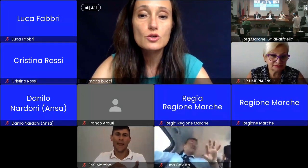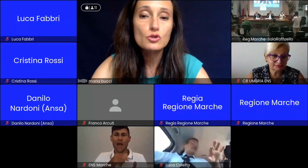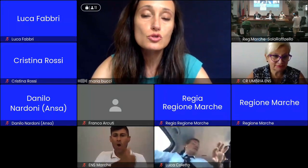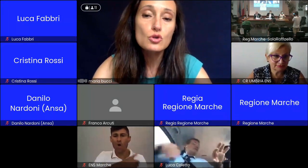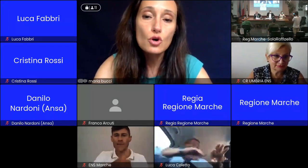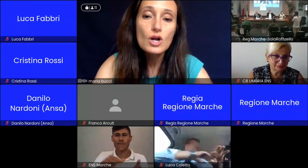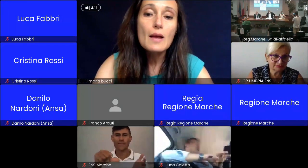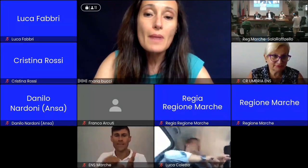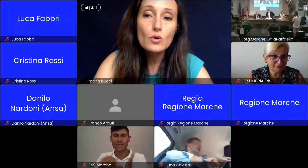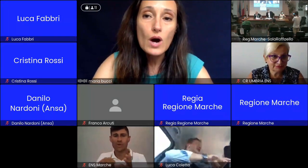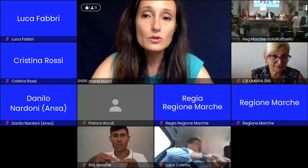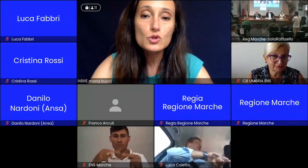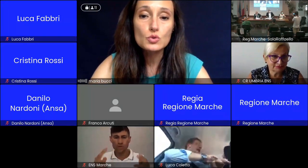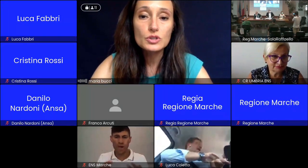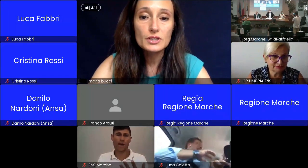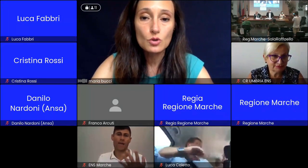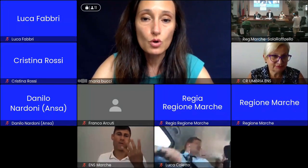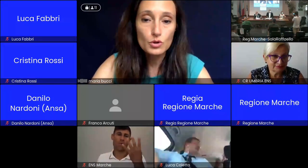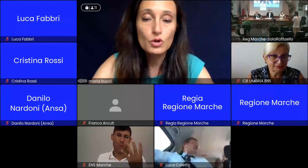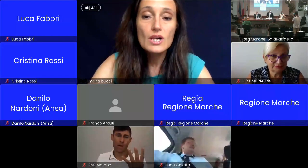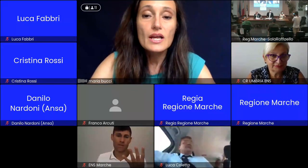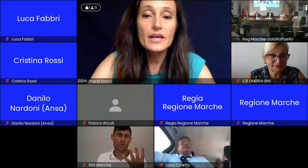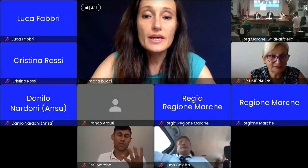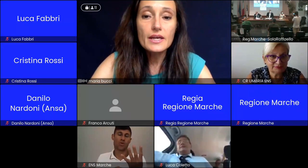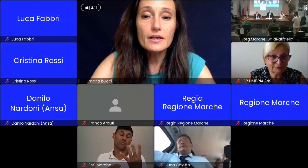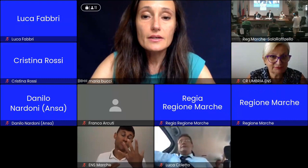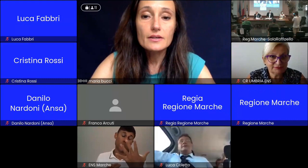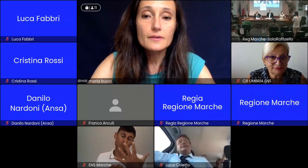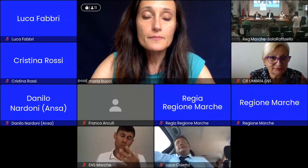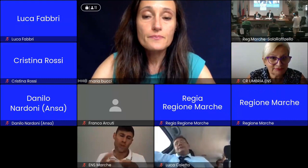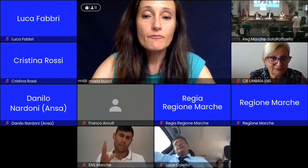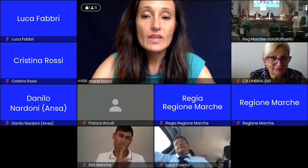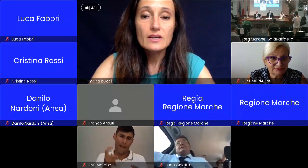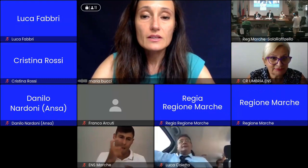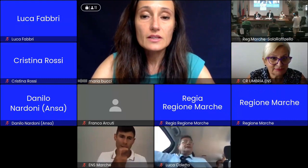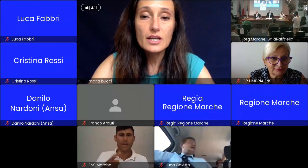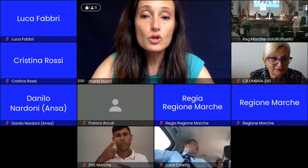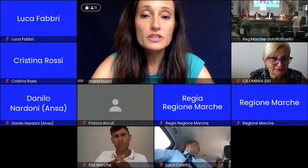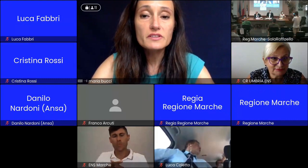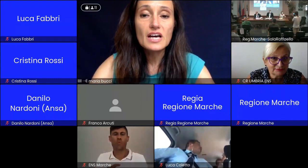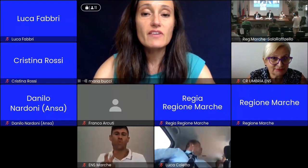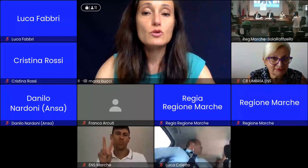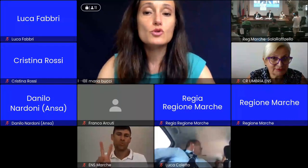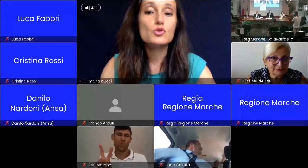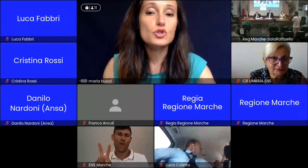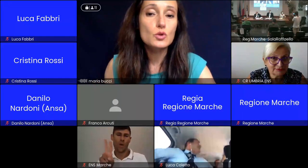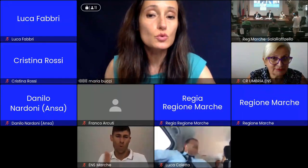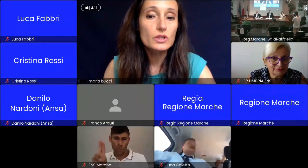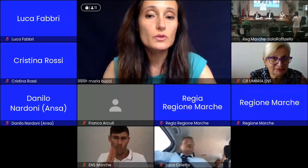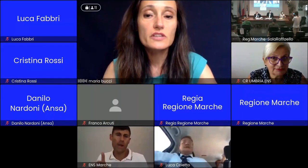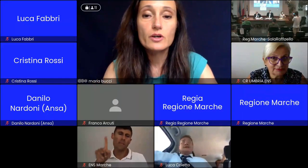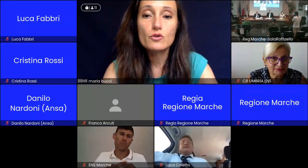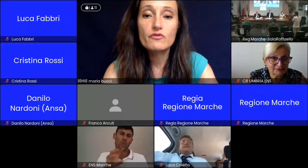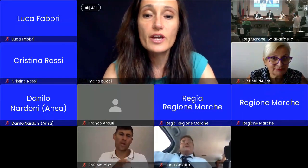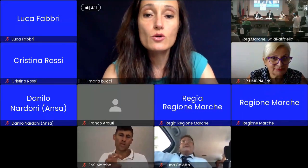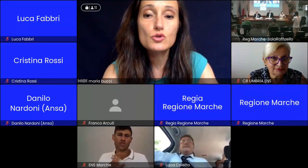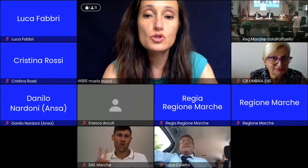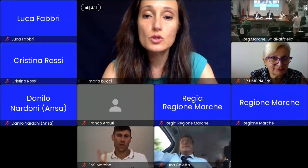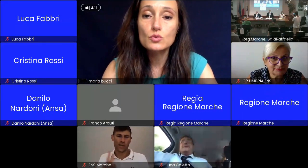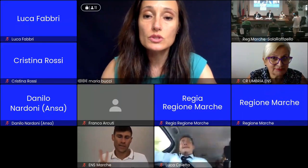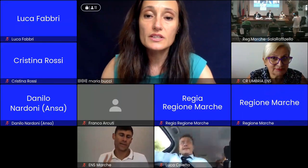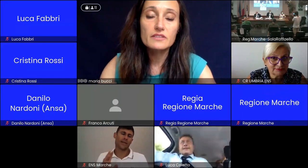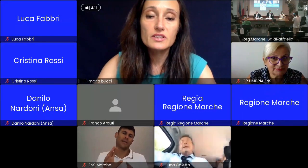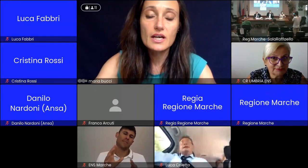invece il nostro baluardo sul territorio e le loro attività vanno sostenute, quindi